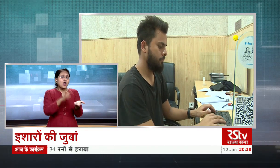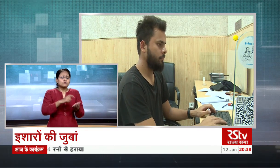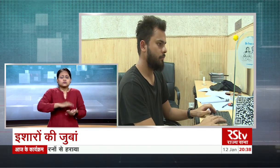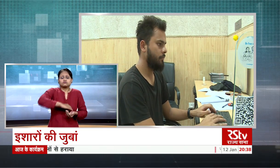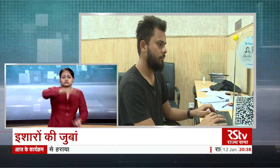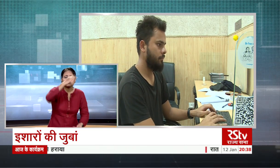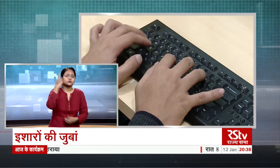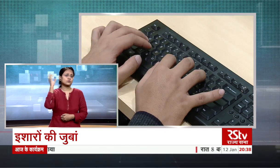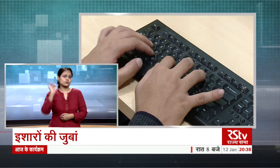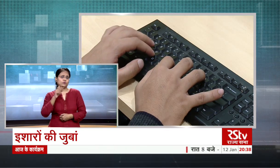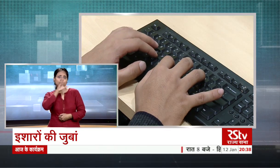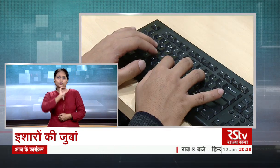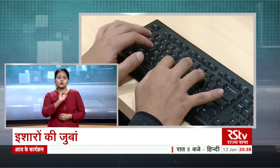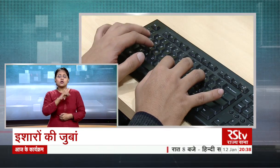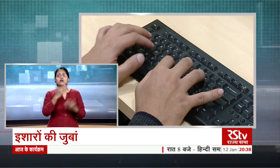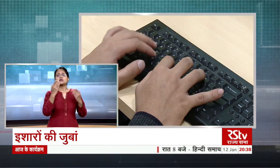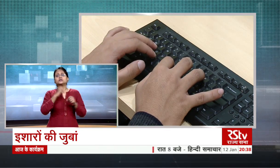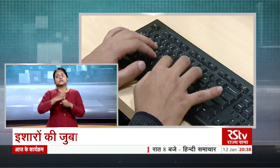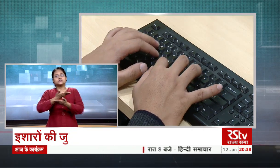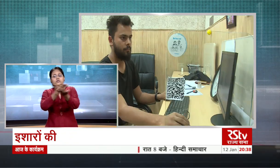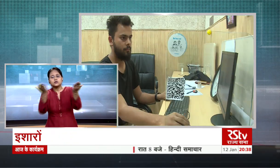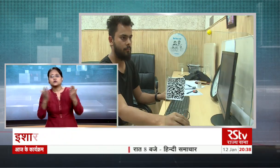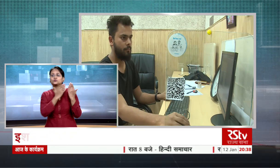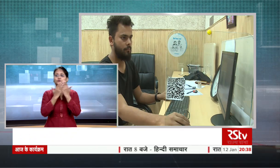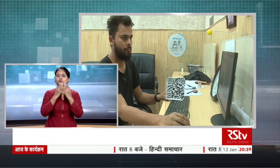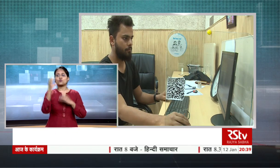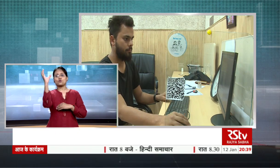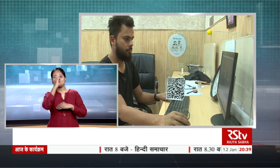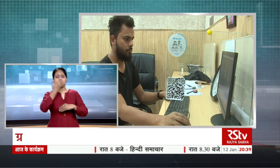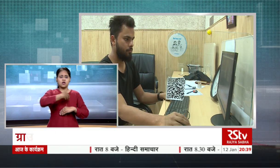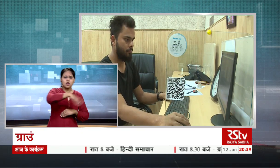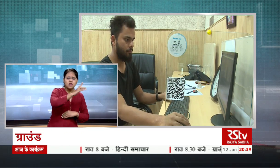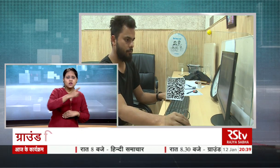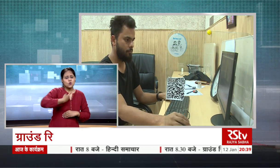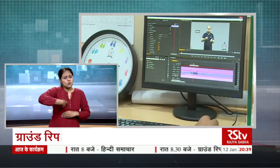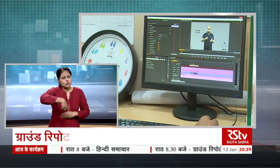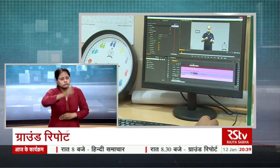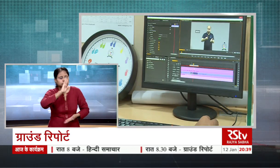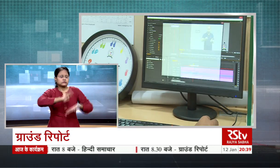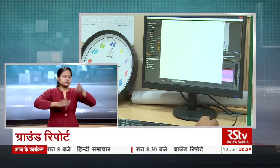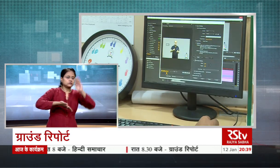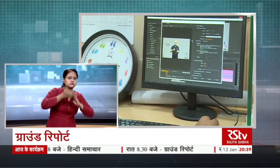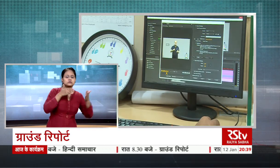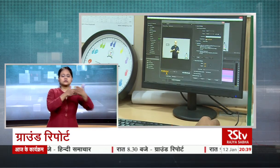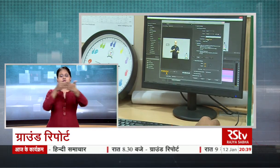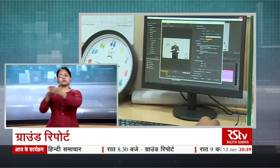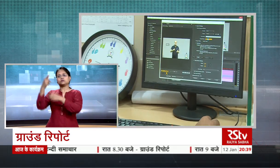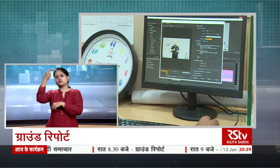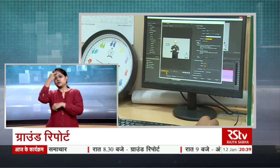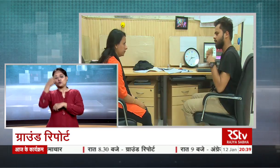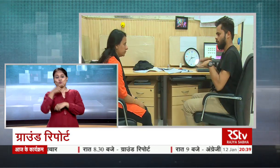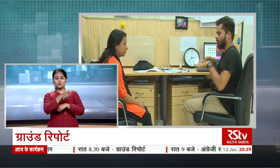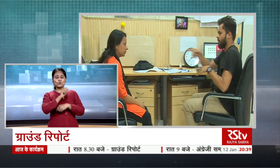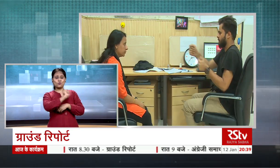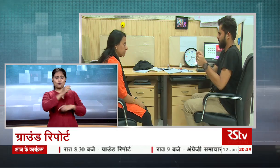बोल। आम स्कूल और कॉलेज में जाना अभिषेक के लिए रोजाना एक चुनौती थी। उनको प्रोफेशनल दुनिया के लिए तैयार